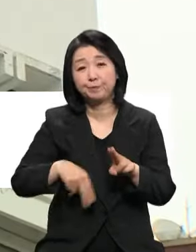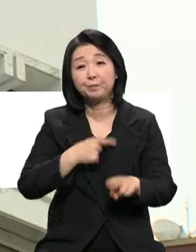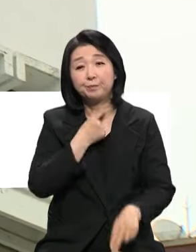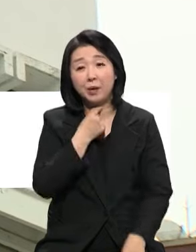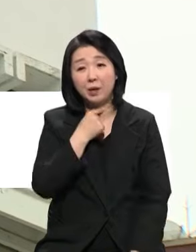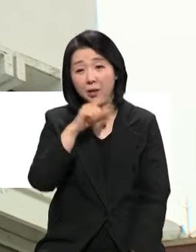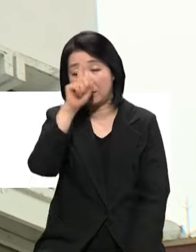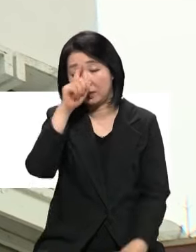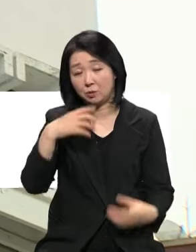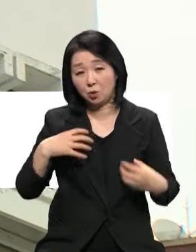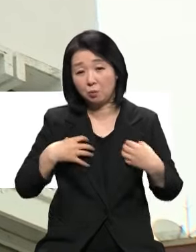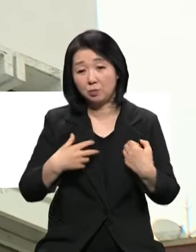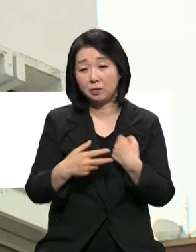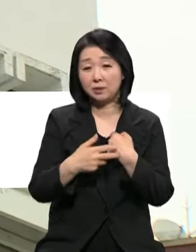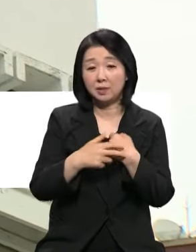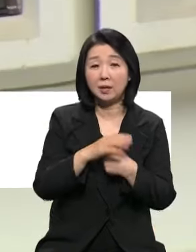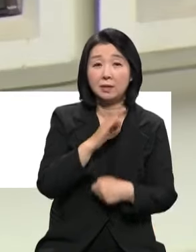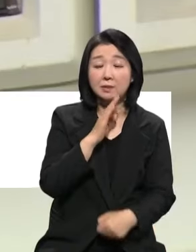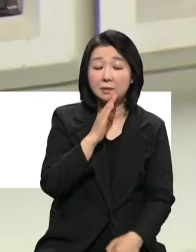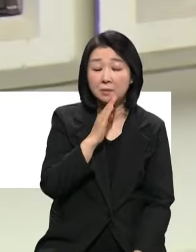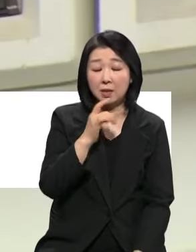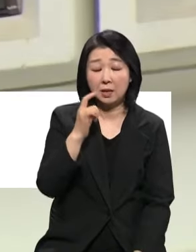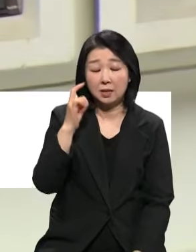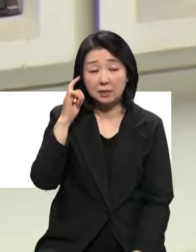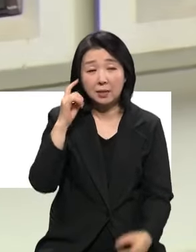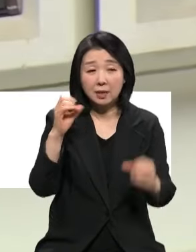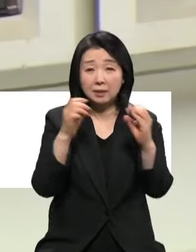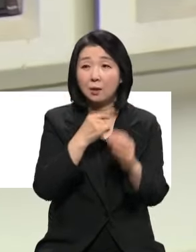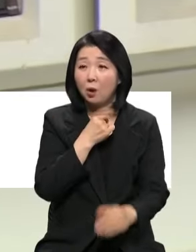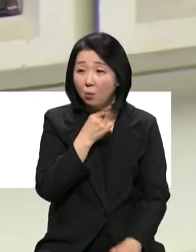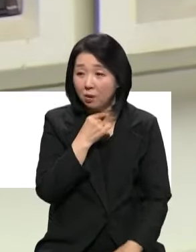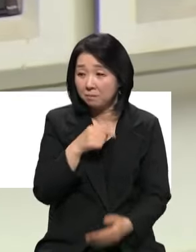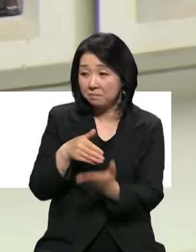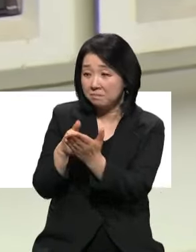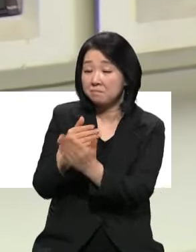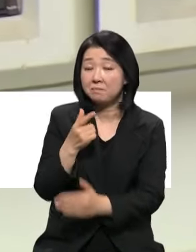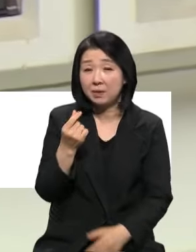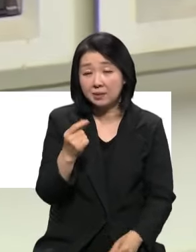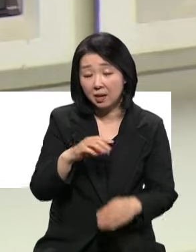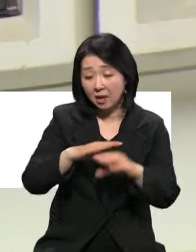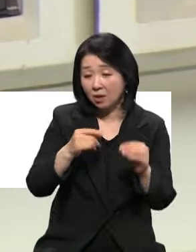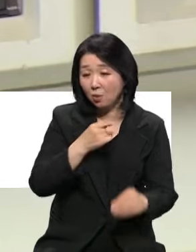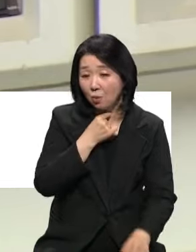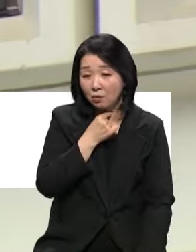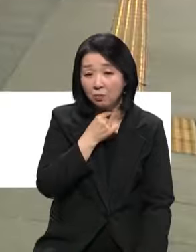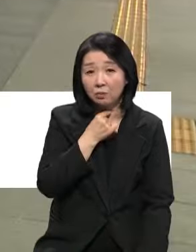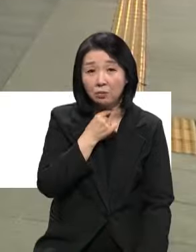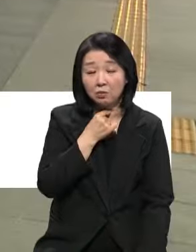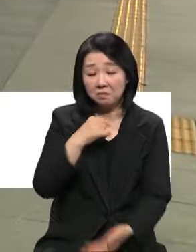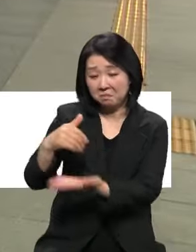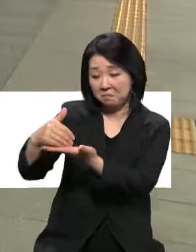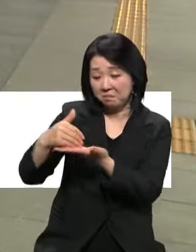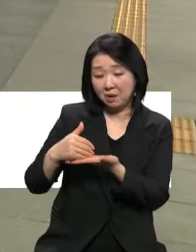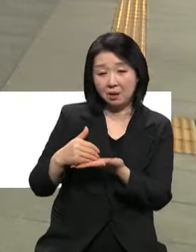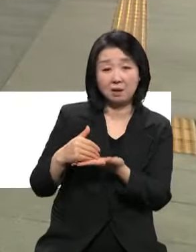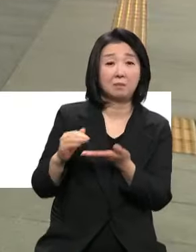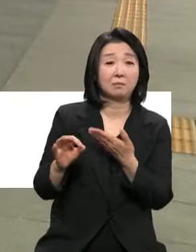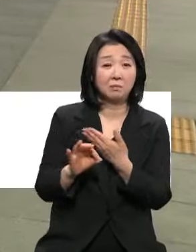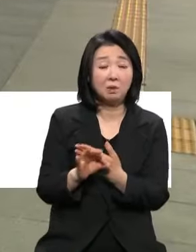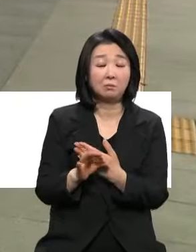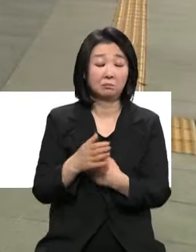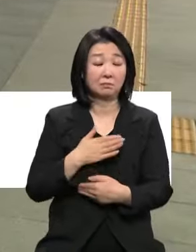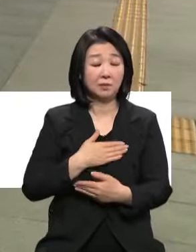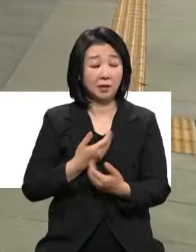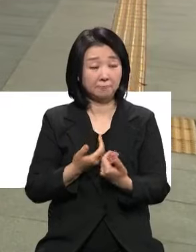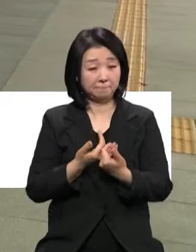정부가 의사들과 정말 의견을 듣기로 하고 이렇게 해결을 하자고 손을 내밀어 주면 저는